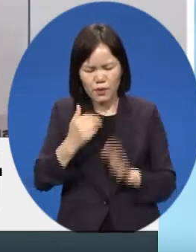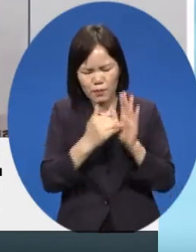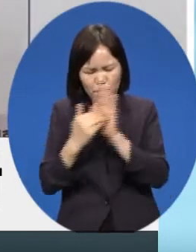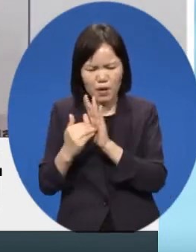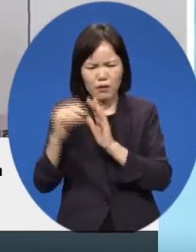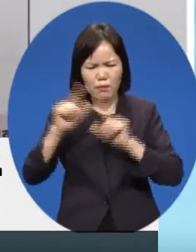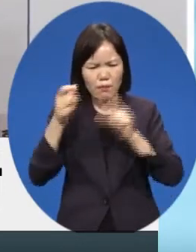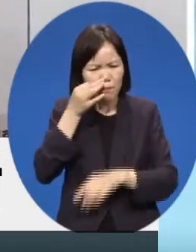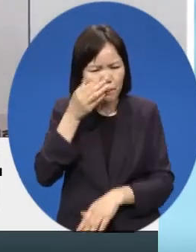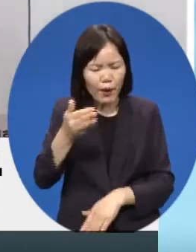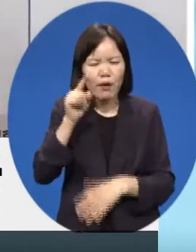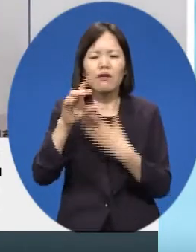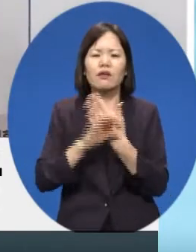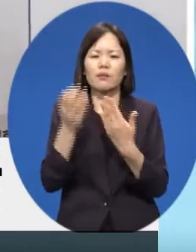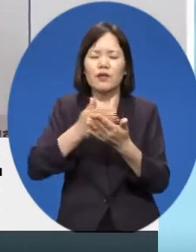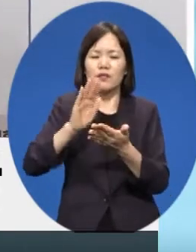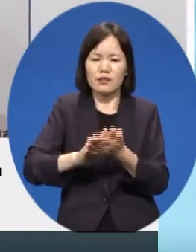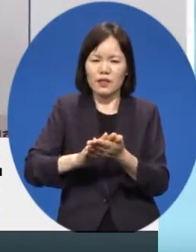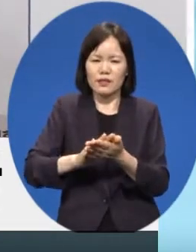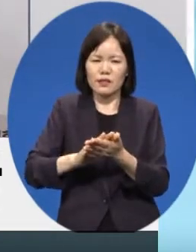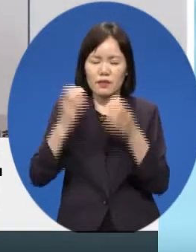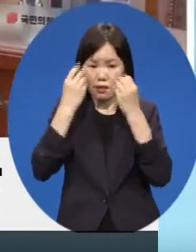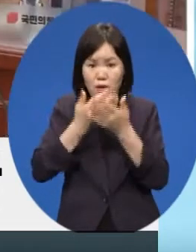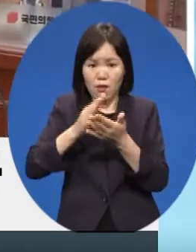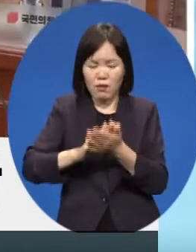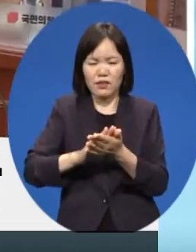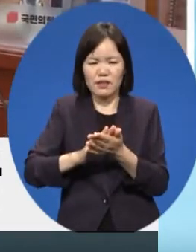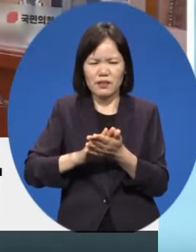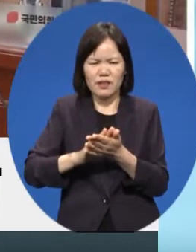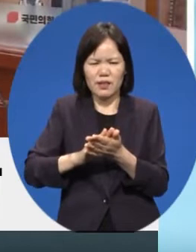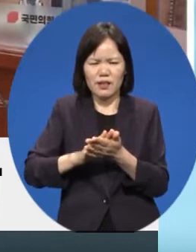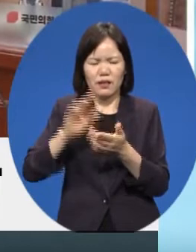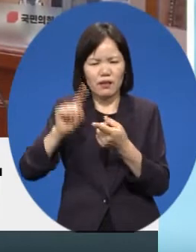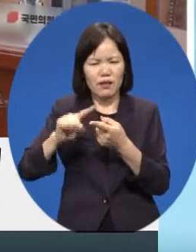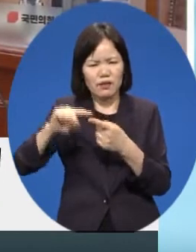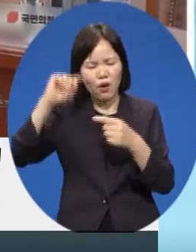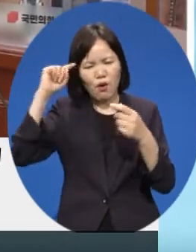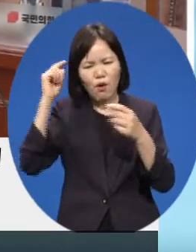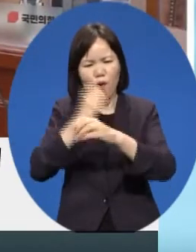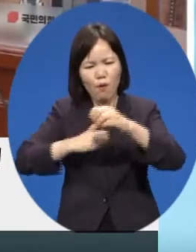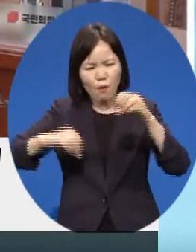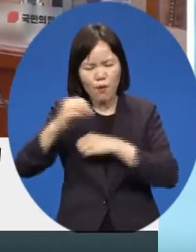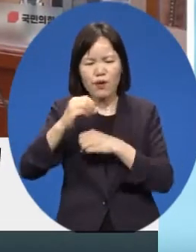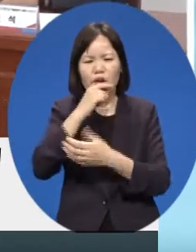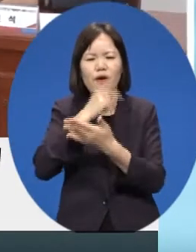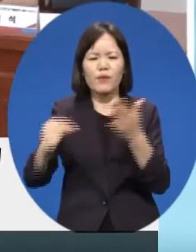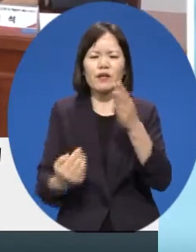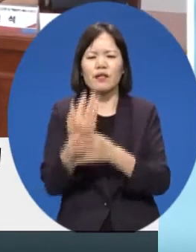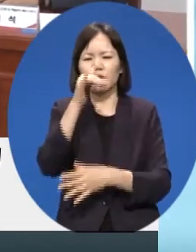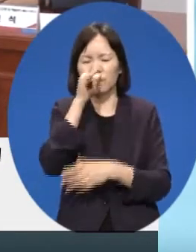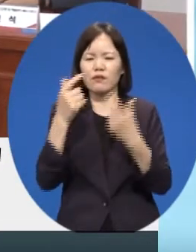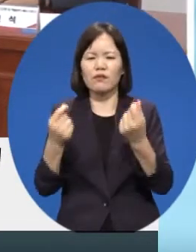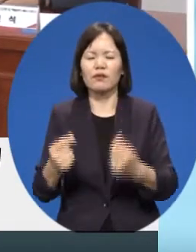보이는 순간 어찌 본 그 쇄신에 바람 혁신의 반함 이런 발언들이 반 바람이 돼 가지고 머리가 부정 영향을 미칠 수 있다는 것도 고민해 봐야 된다고